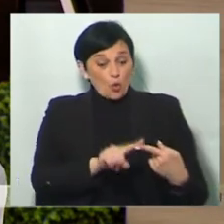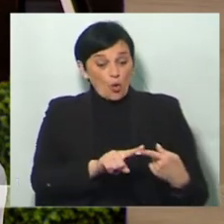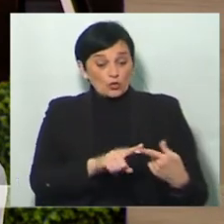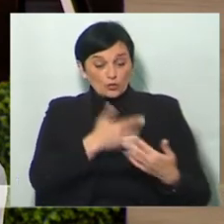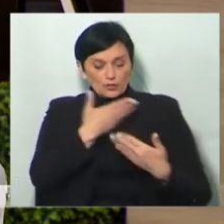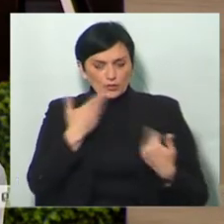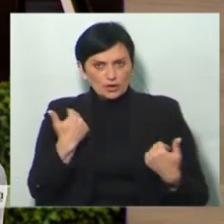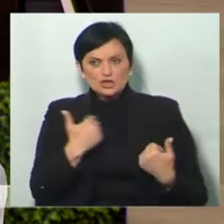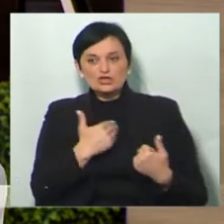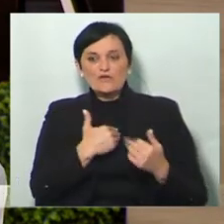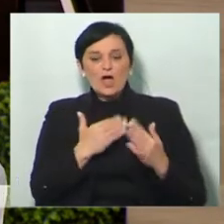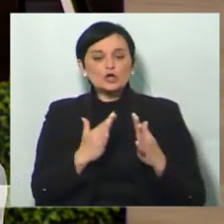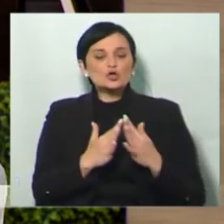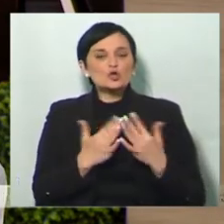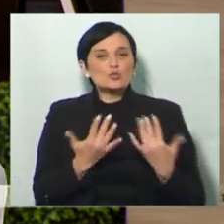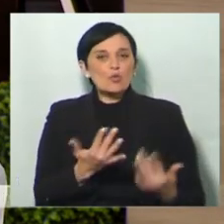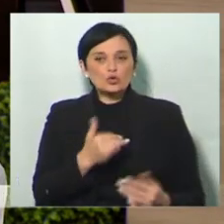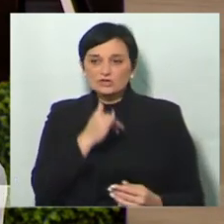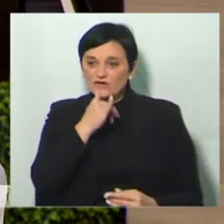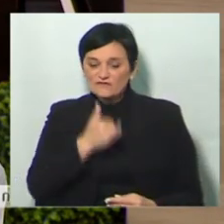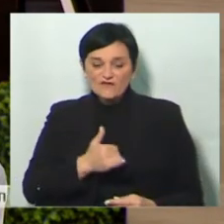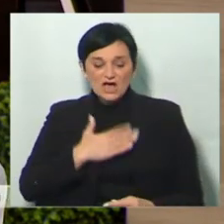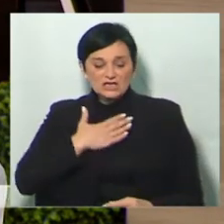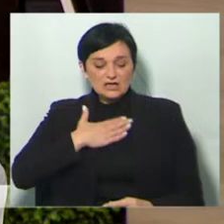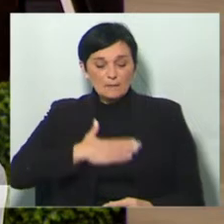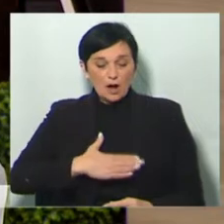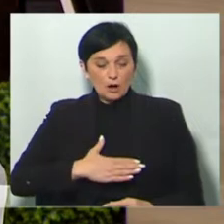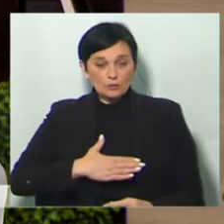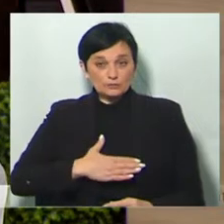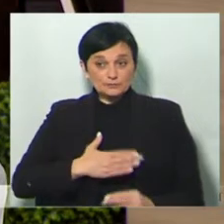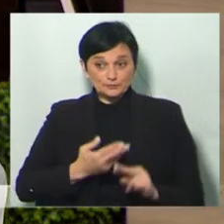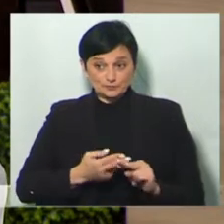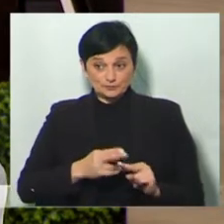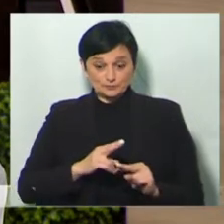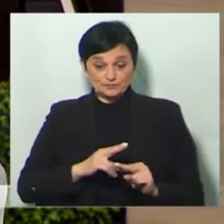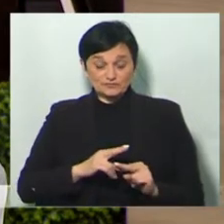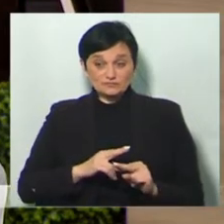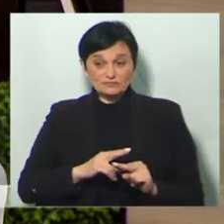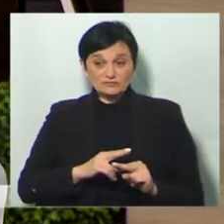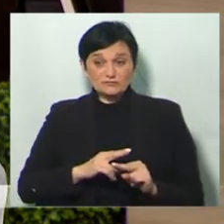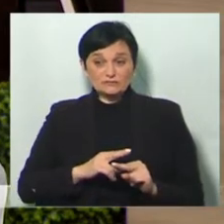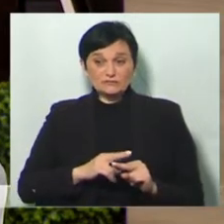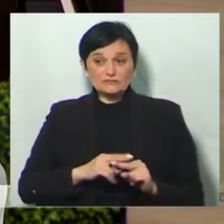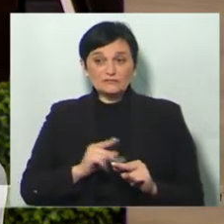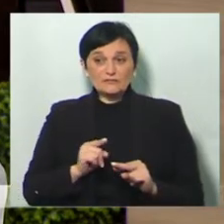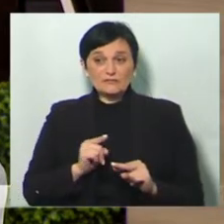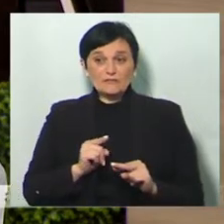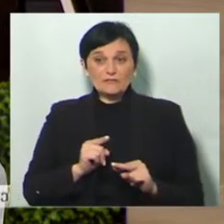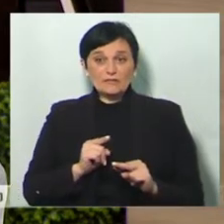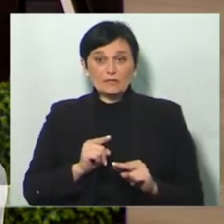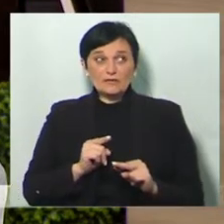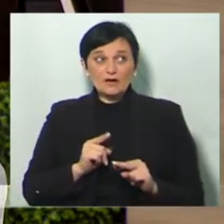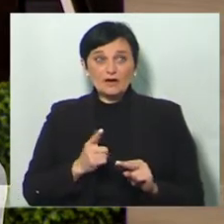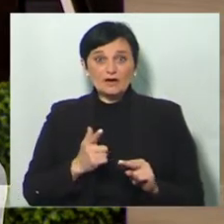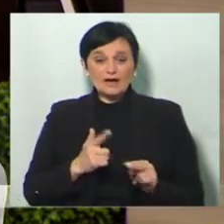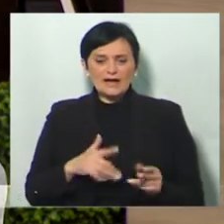ჩვენი რეალური მოთხოვნილებაც ვერ კმაყოფილდება. Და ის თან ამ